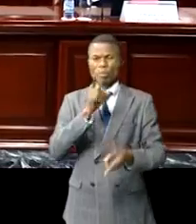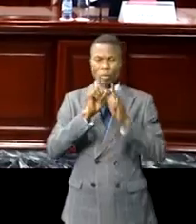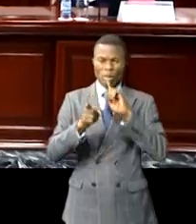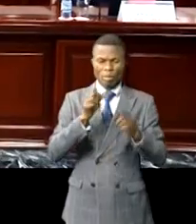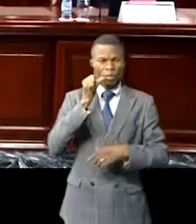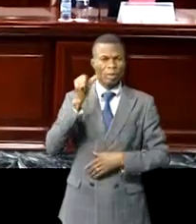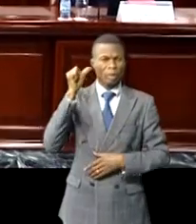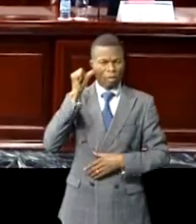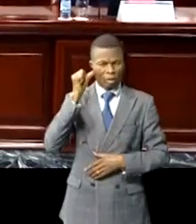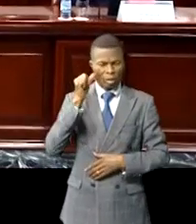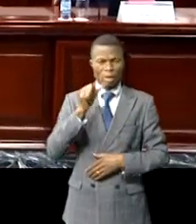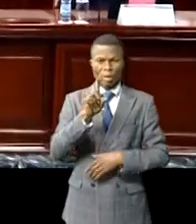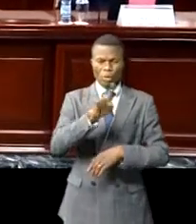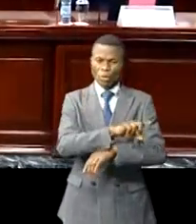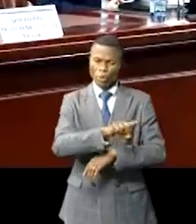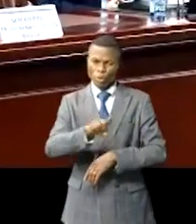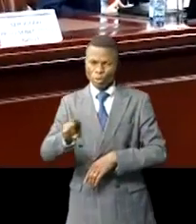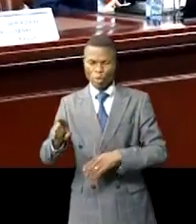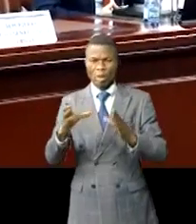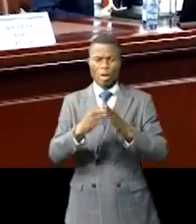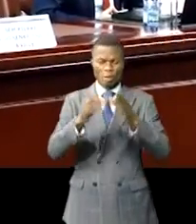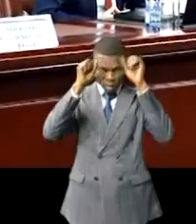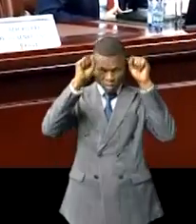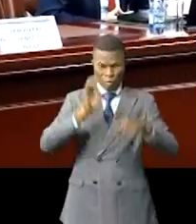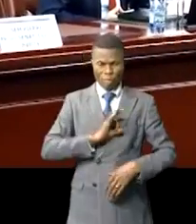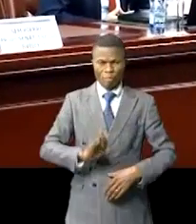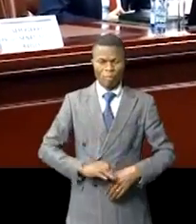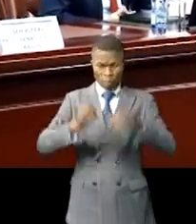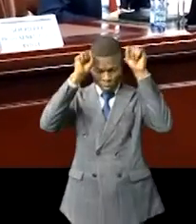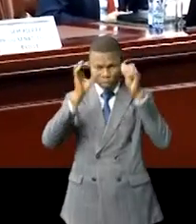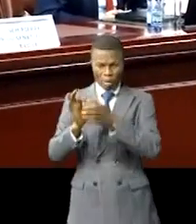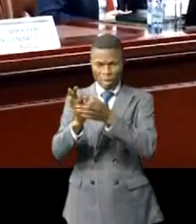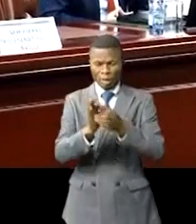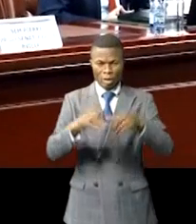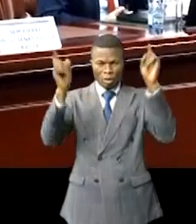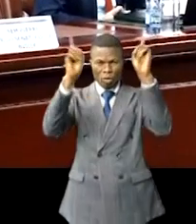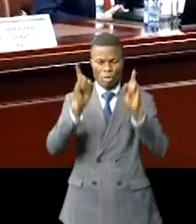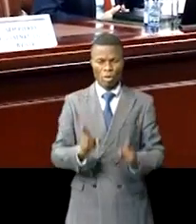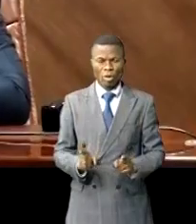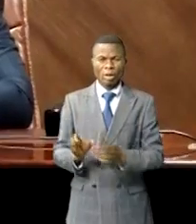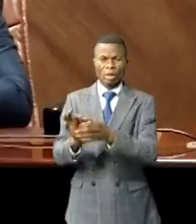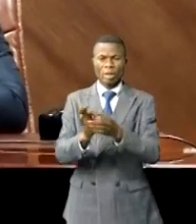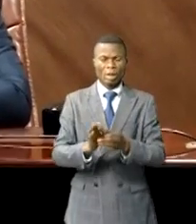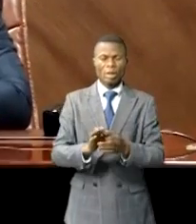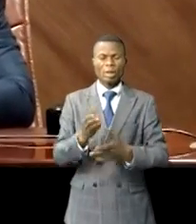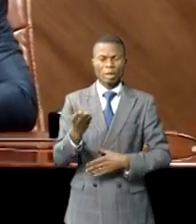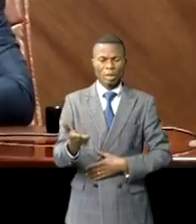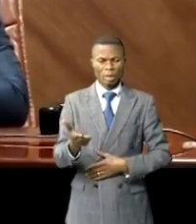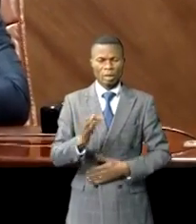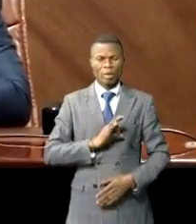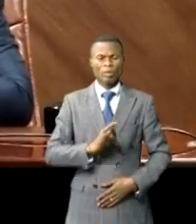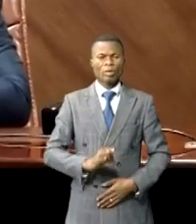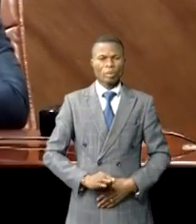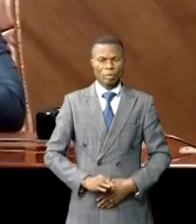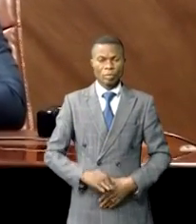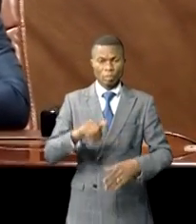entretiens de près d'une heure avec le chef de l'État, président des exercices de l'Union africaine Félix Antoine Tshisekedi Tshilombo.